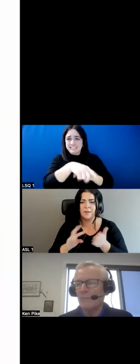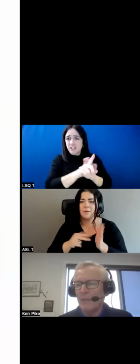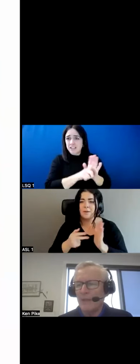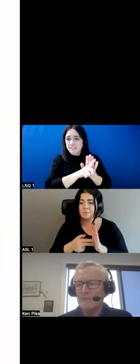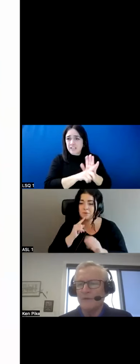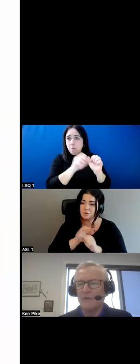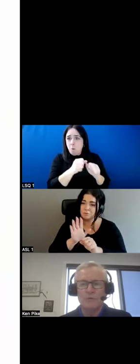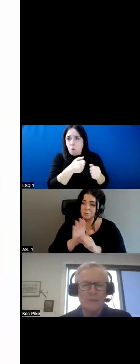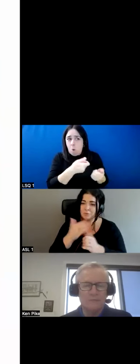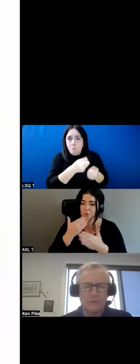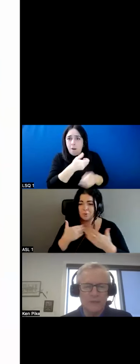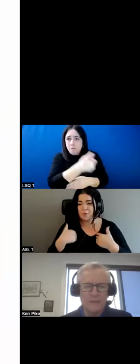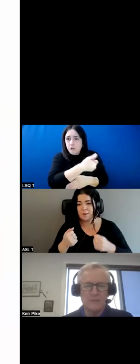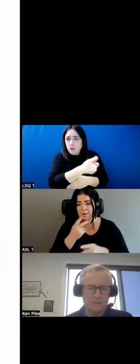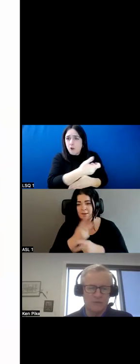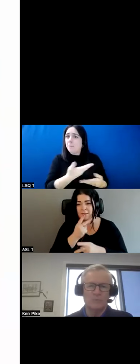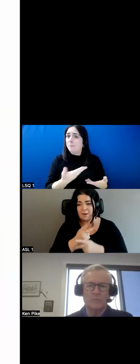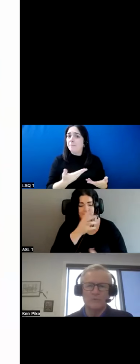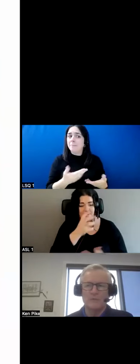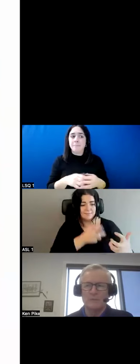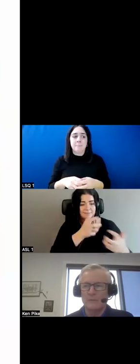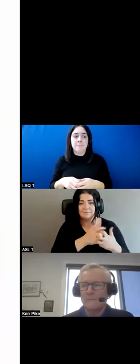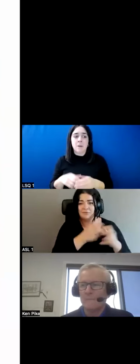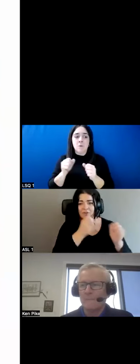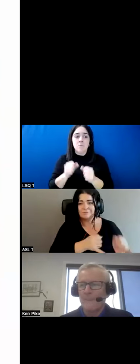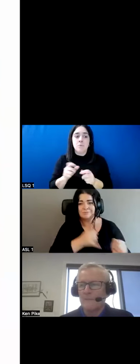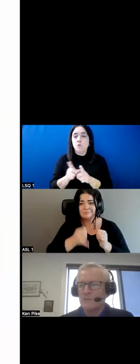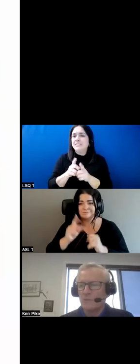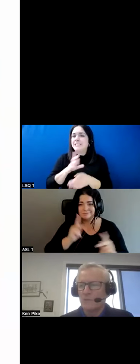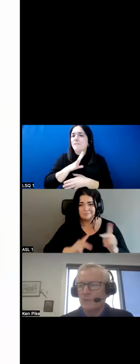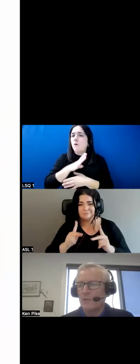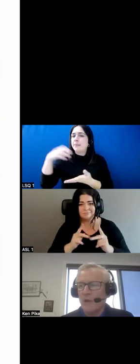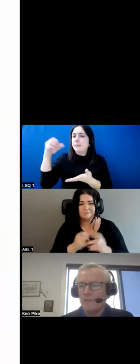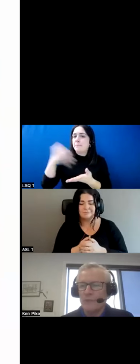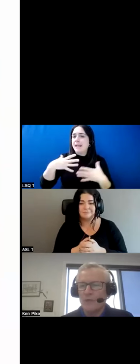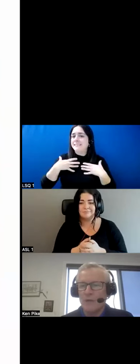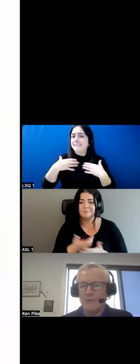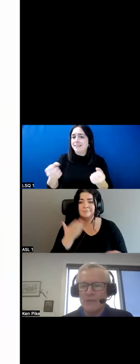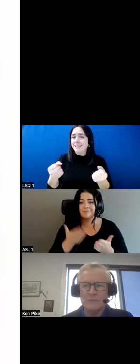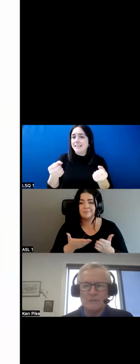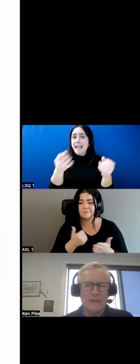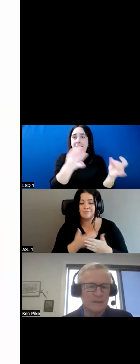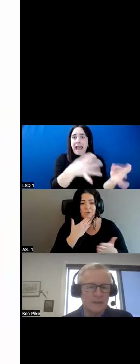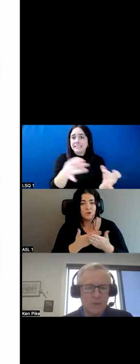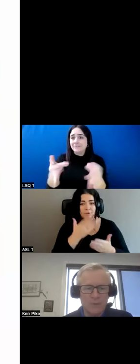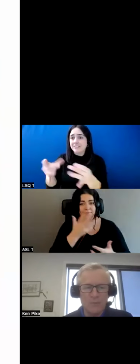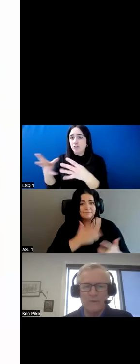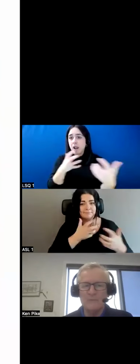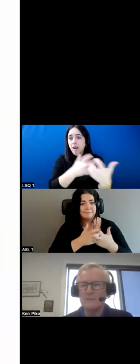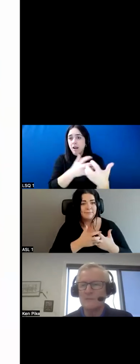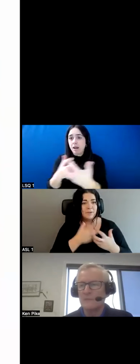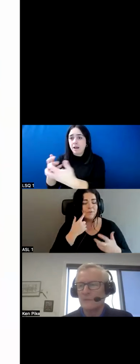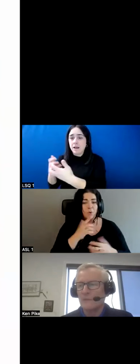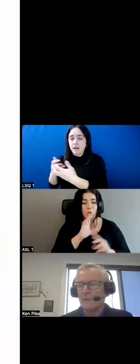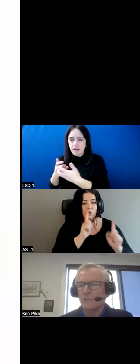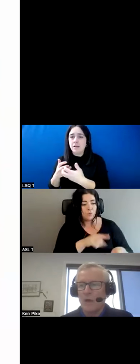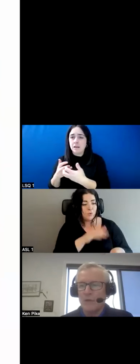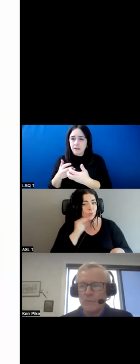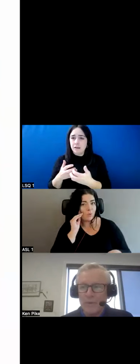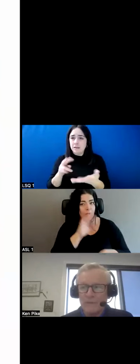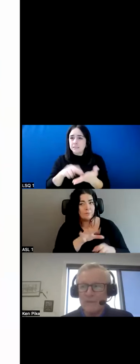santé, y compris promouvoir des plans de soins de santé adaptés à chaque personne. Ça peut s'agir de proposer des aménagements